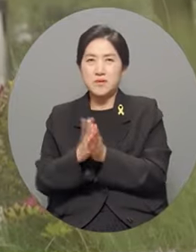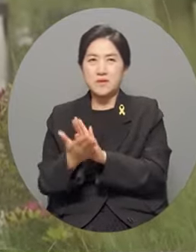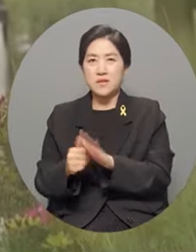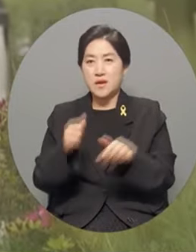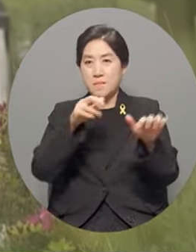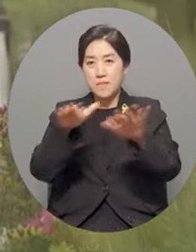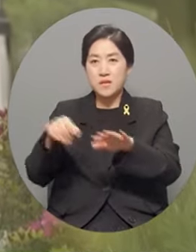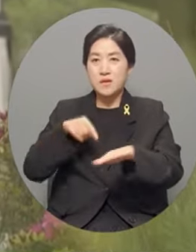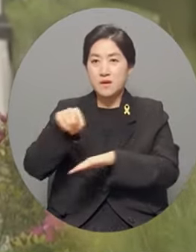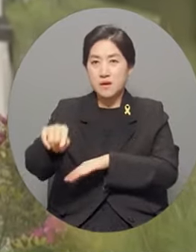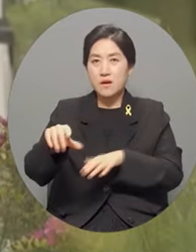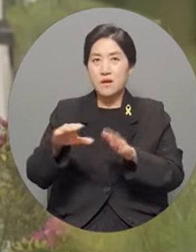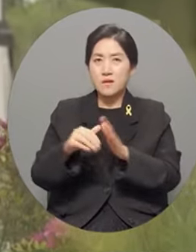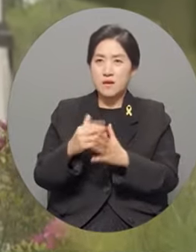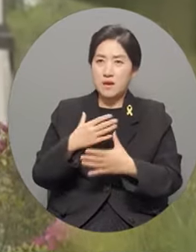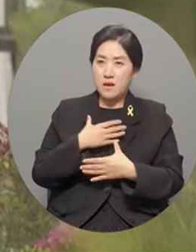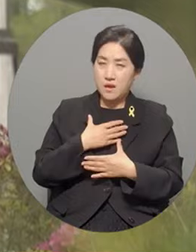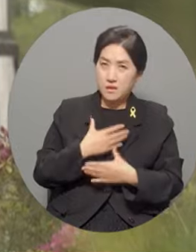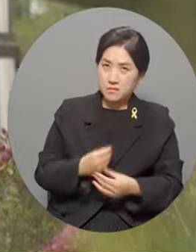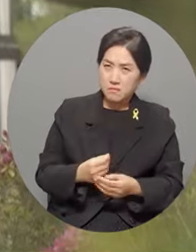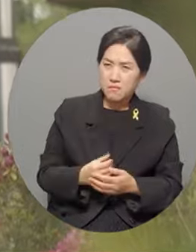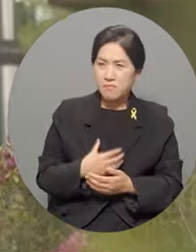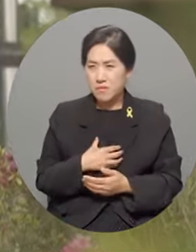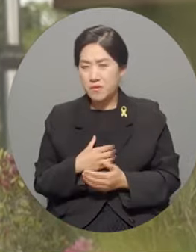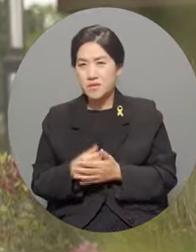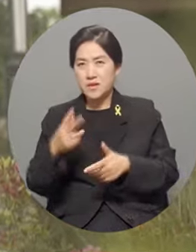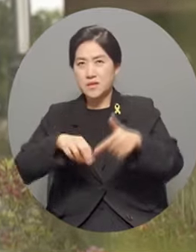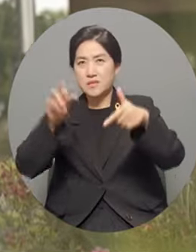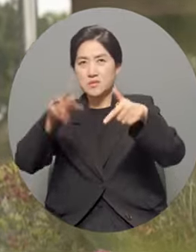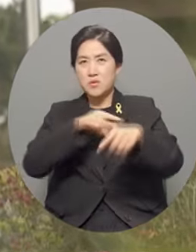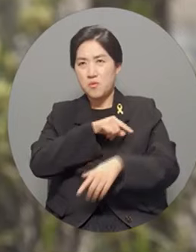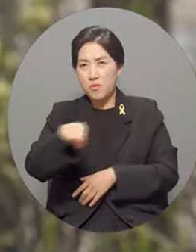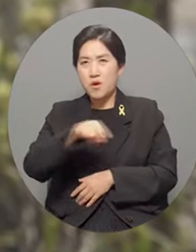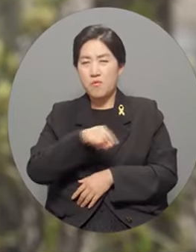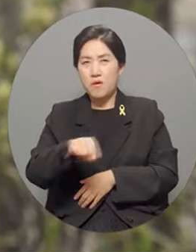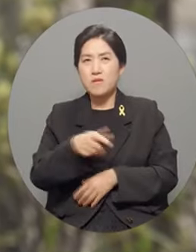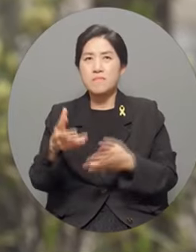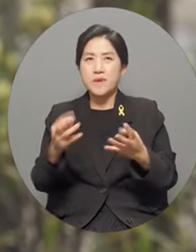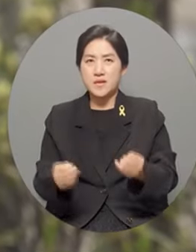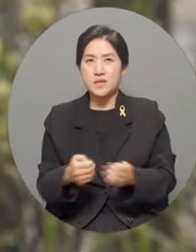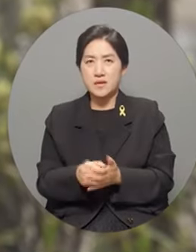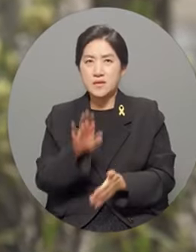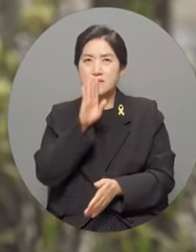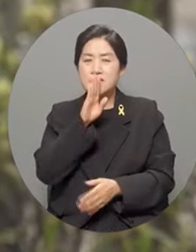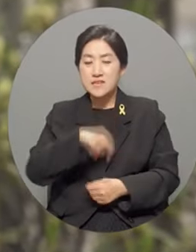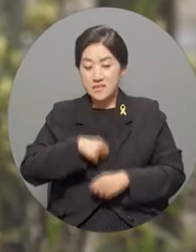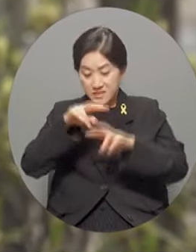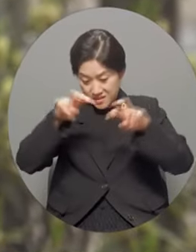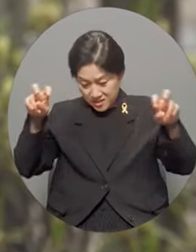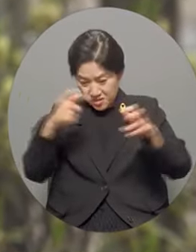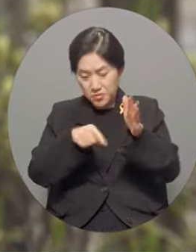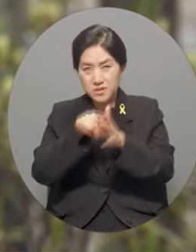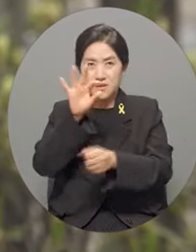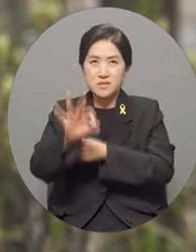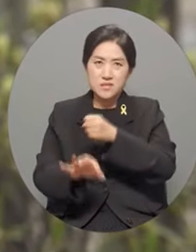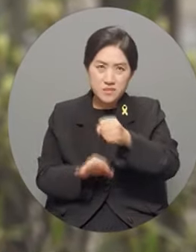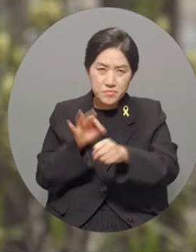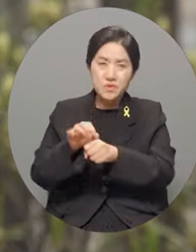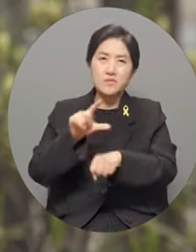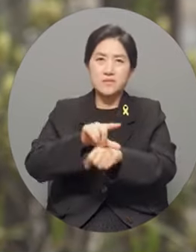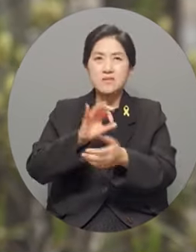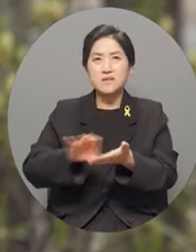나절 배는 안전할까 싶어 참사 이후 인천을 자주 찾았다는 전신은 진상규명을 위해 지난 10년을